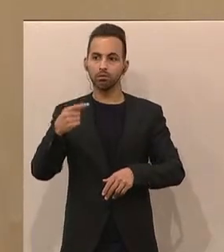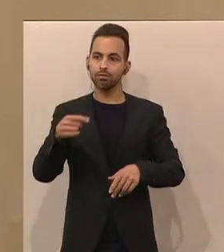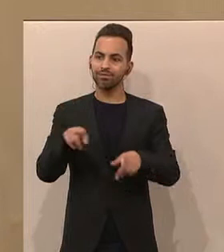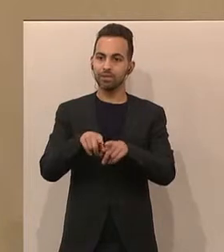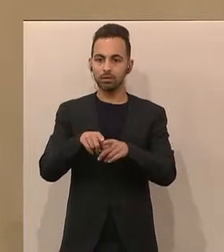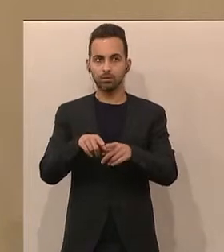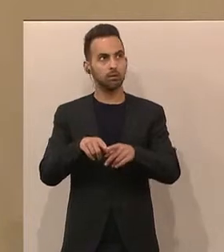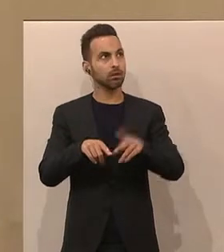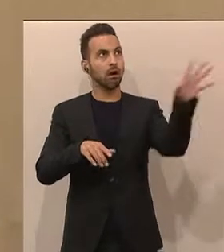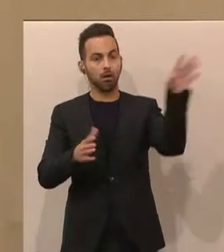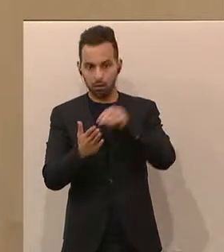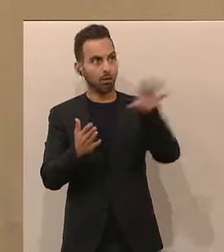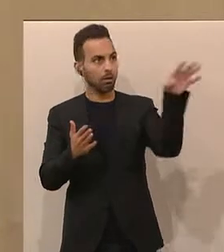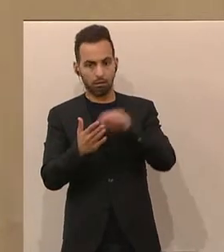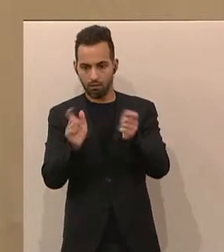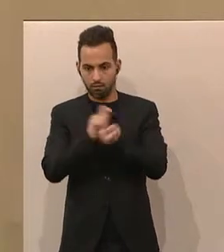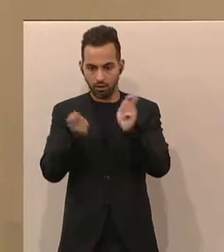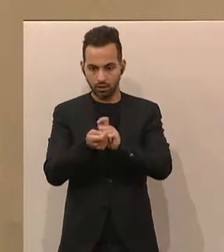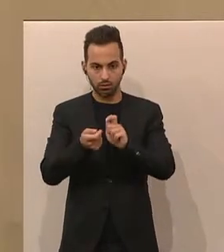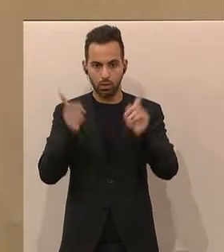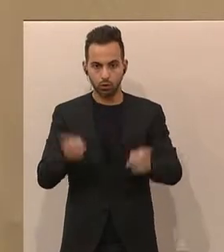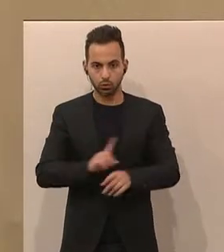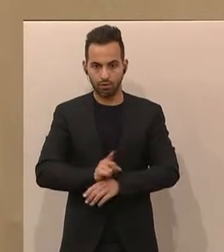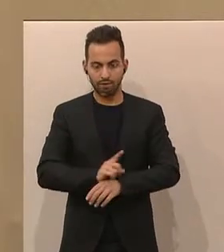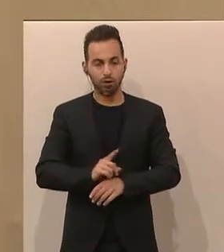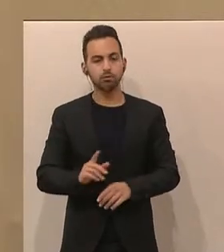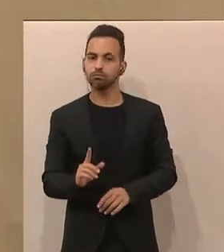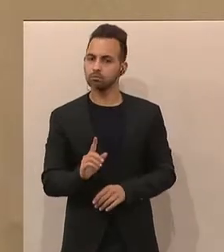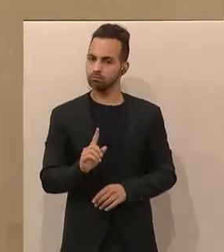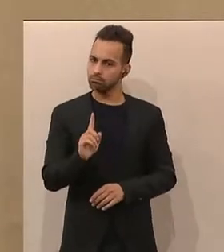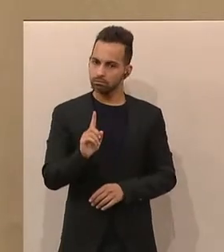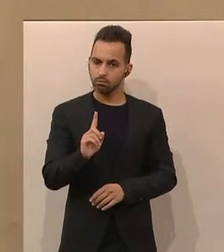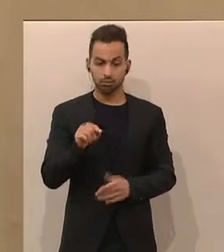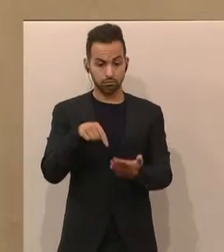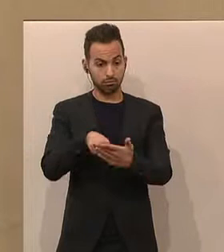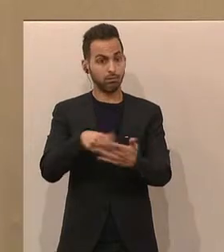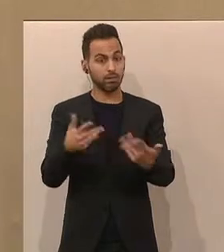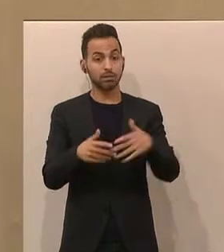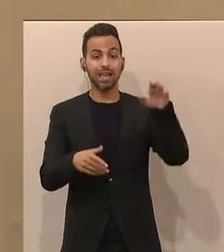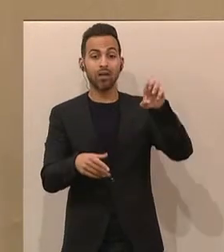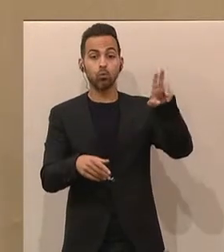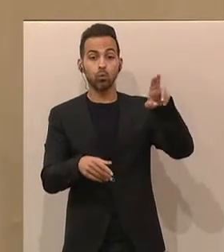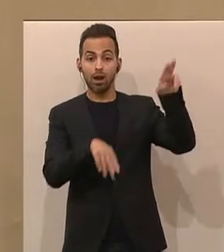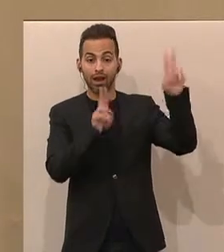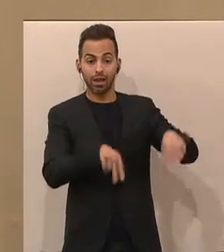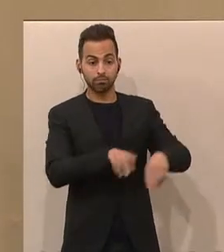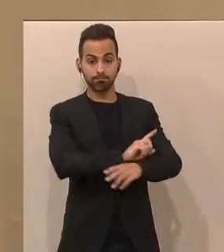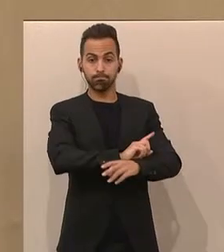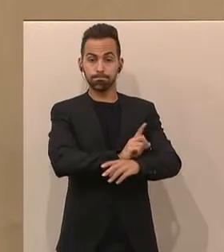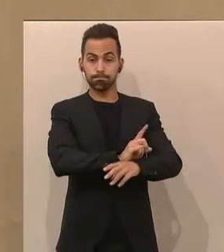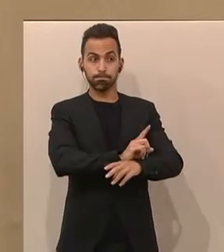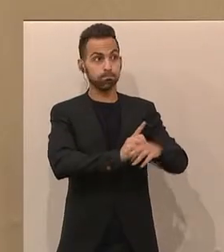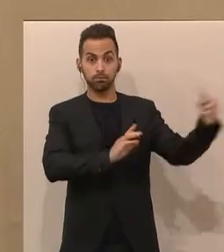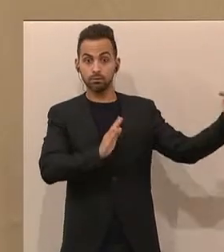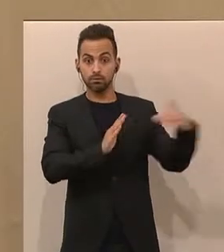die Dinge hier verändern zu können, weil das ist unmittelbares EU-Recht, das hier direkt